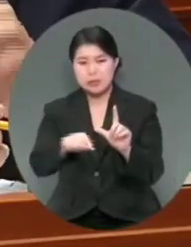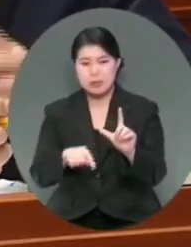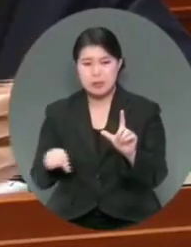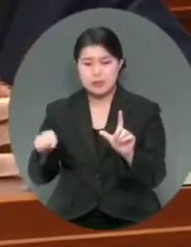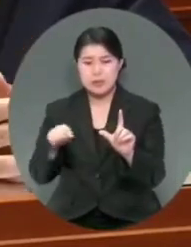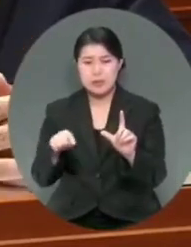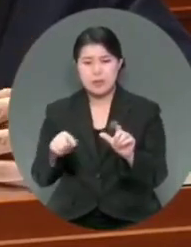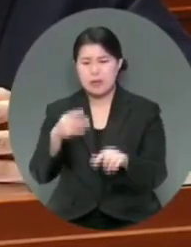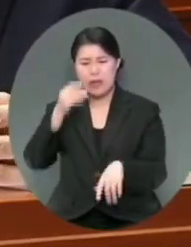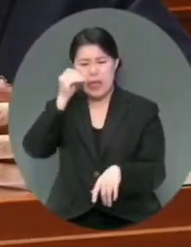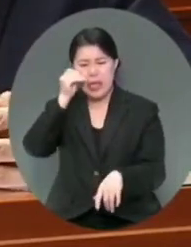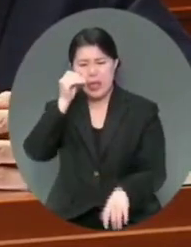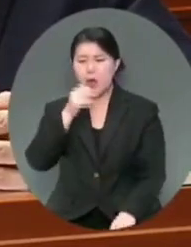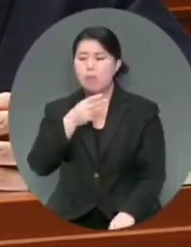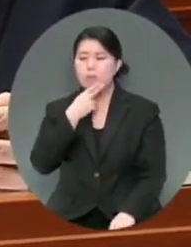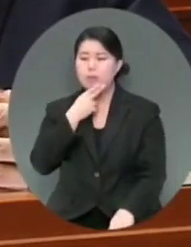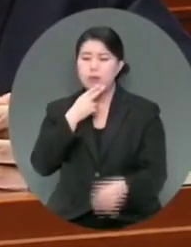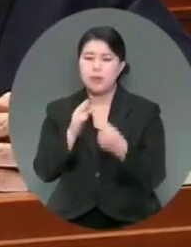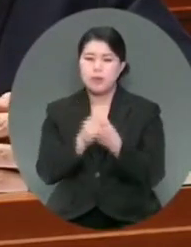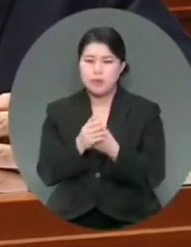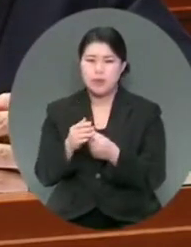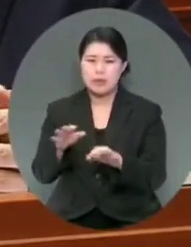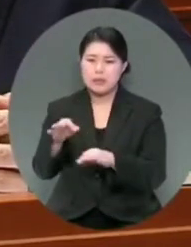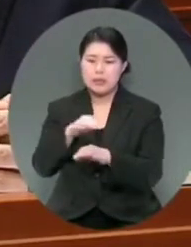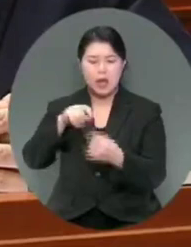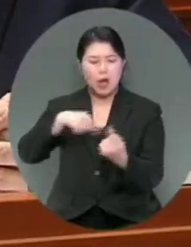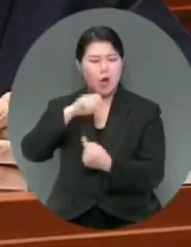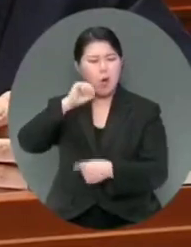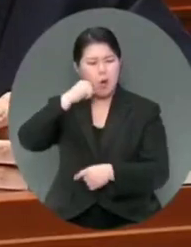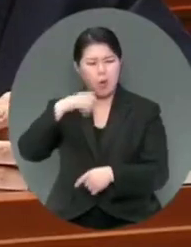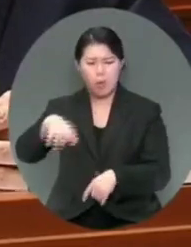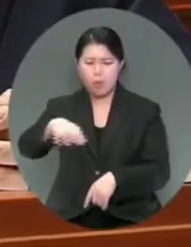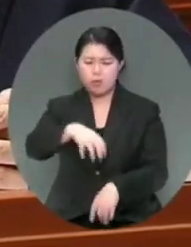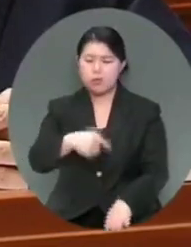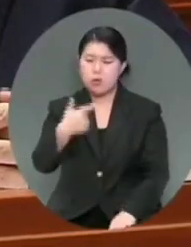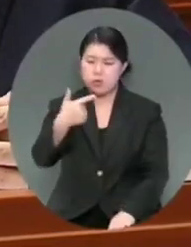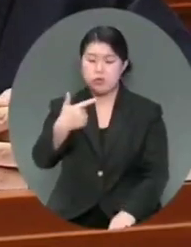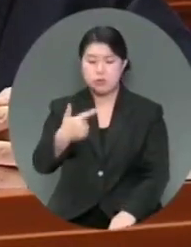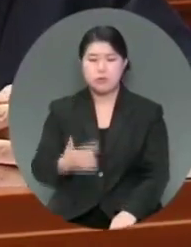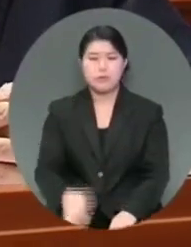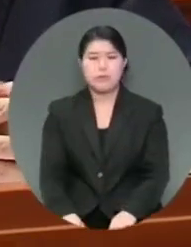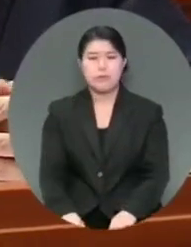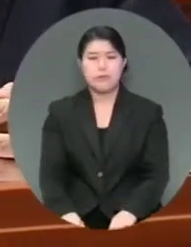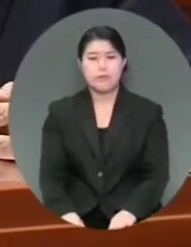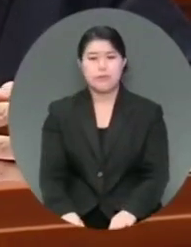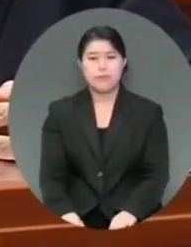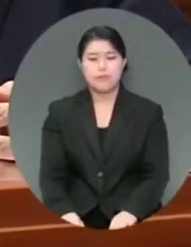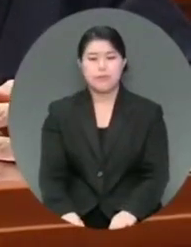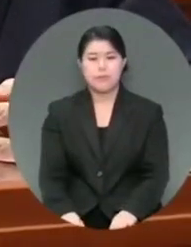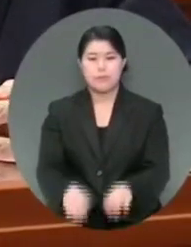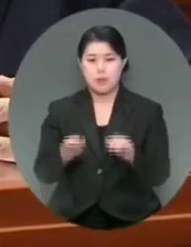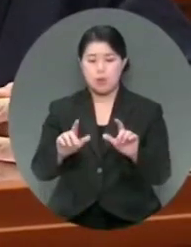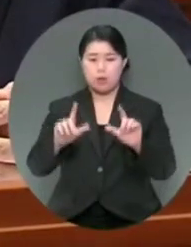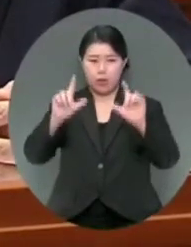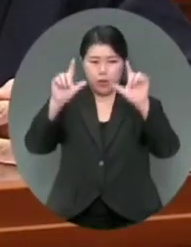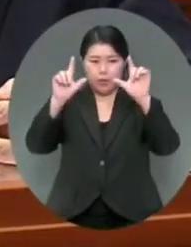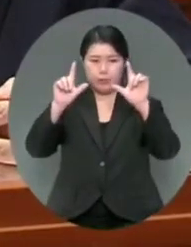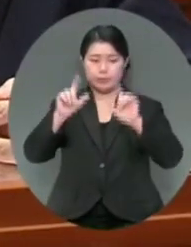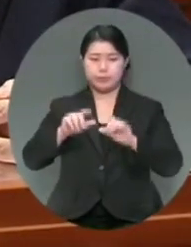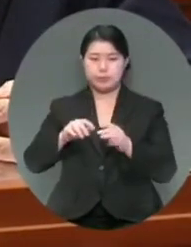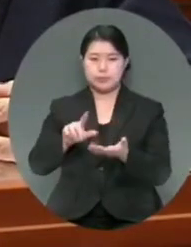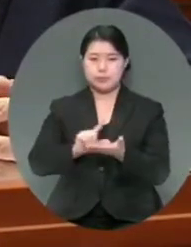그런 여유가 없어서 어려운 곳이 저희가 파악하기로는 한 6군데 정도 되는 것으로 알고 있고요. 올해 지금